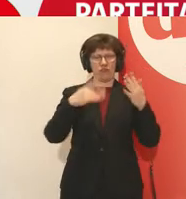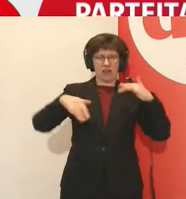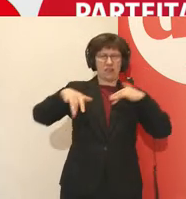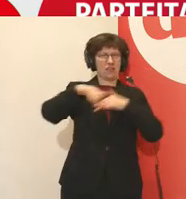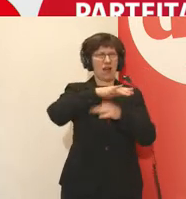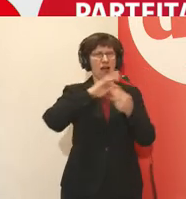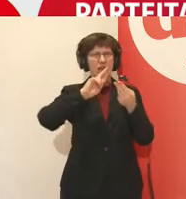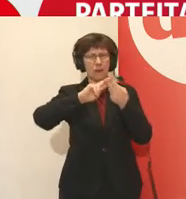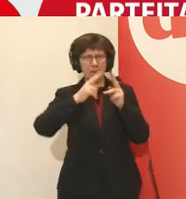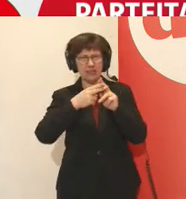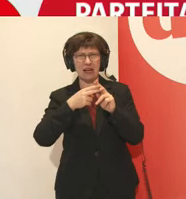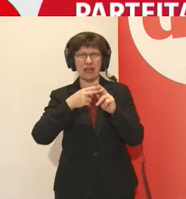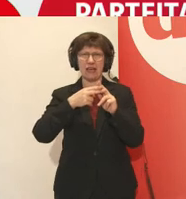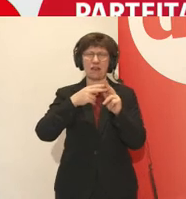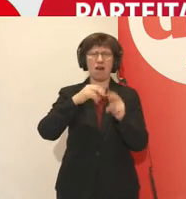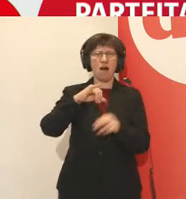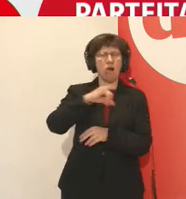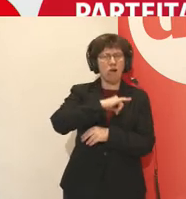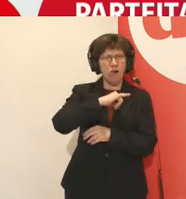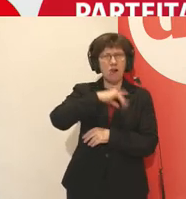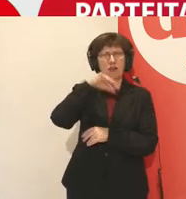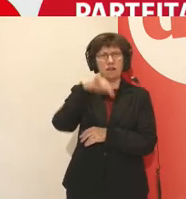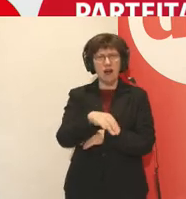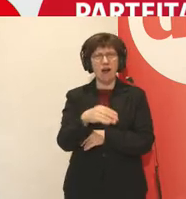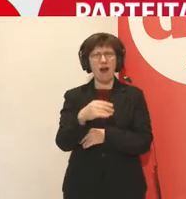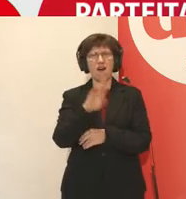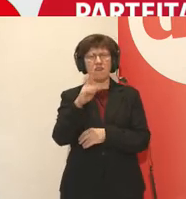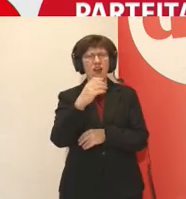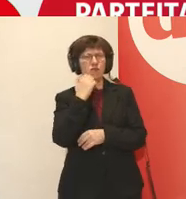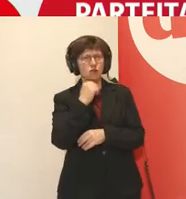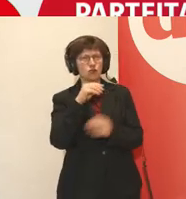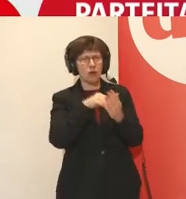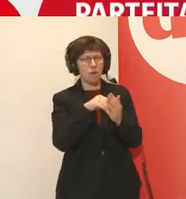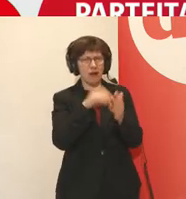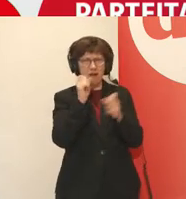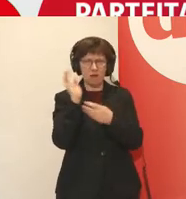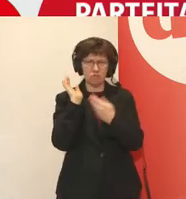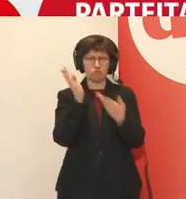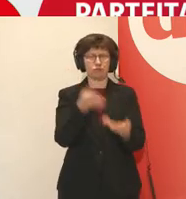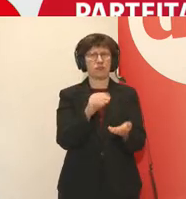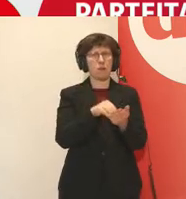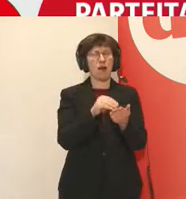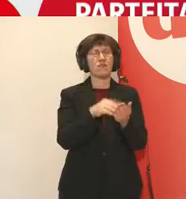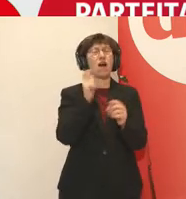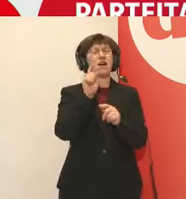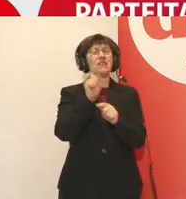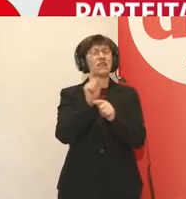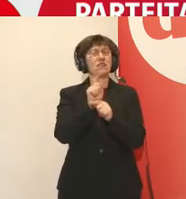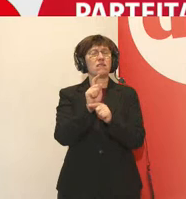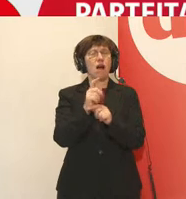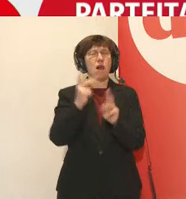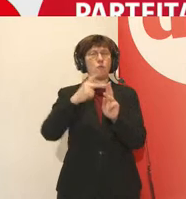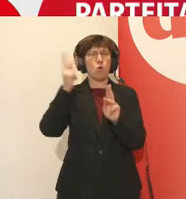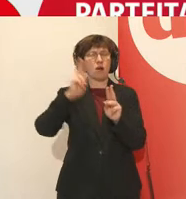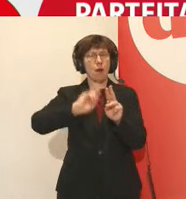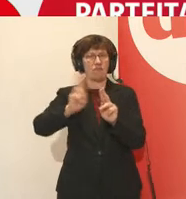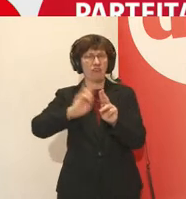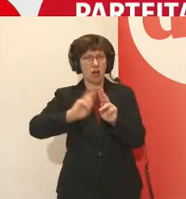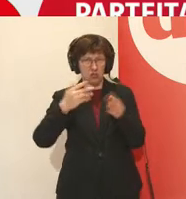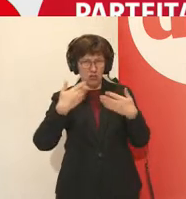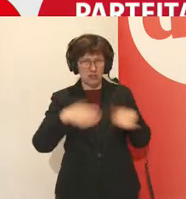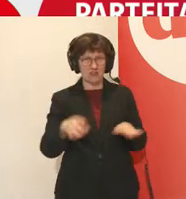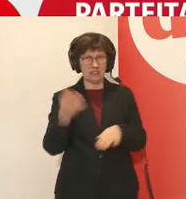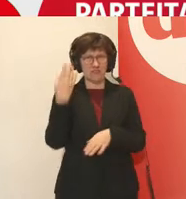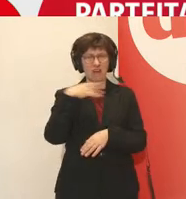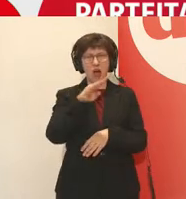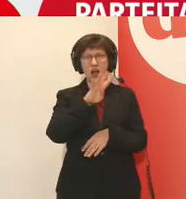es mit allen mitgliedern die interesse haben heute mit zu machen gab auch schon eine digitale programm werkstatt da haben ebenfalls